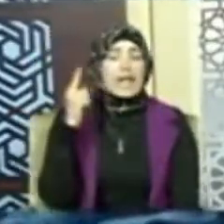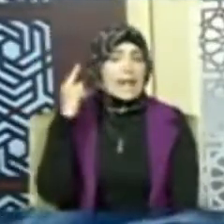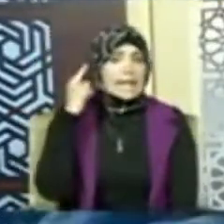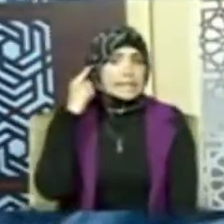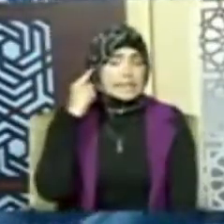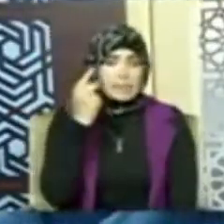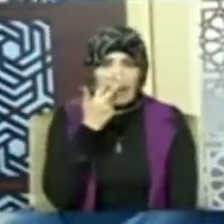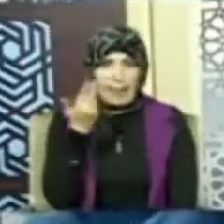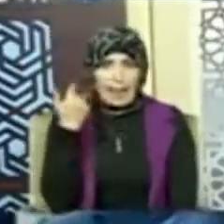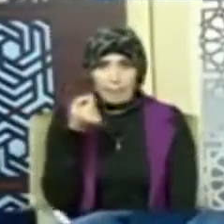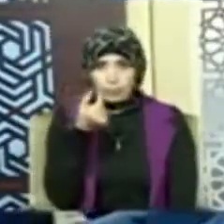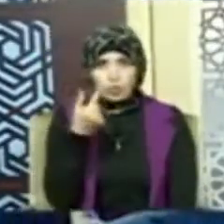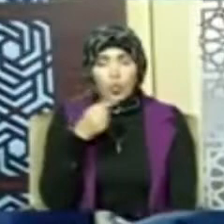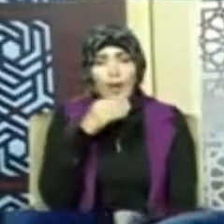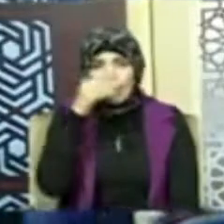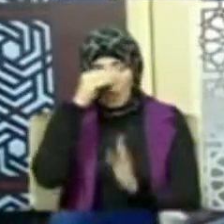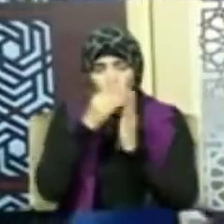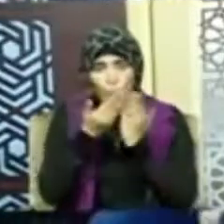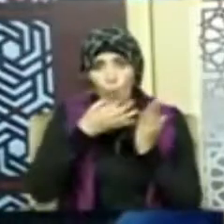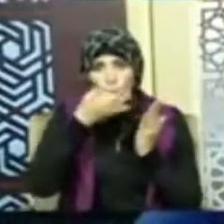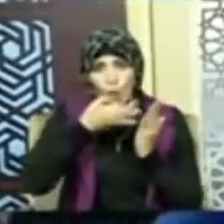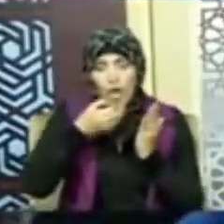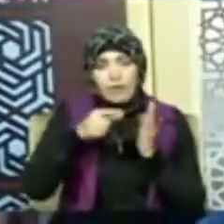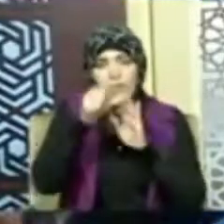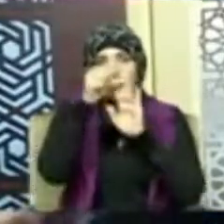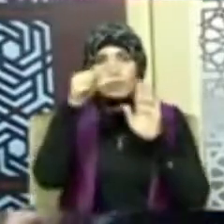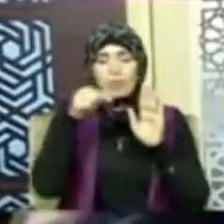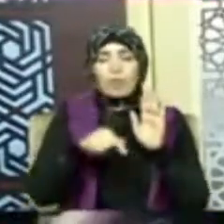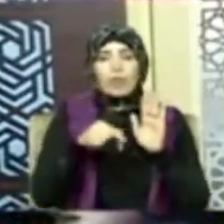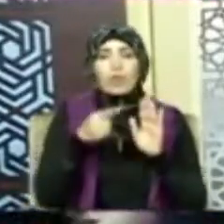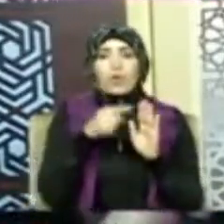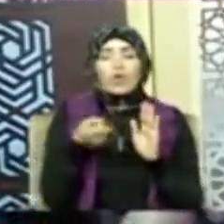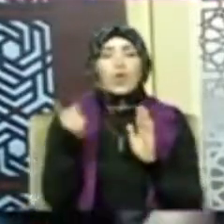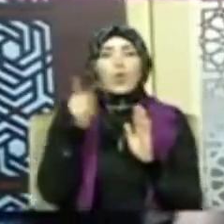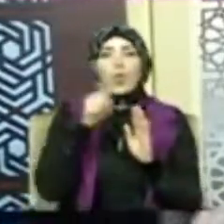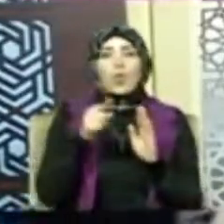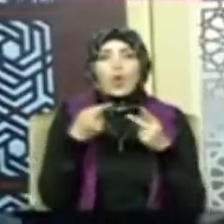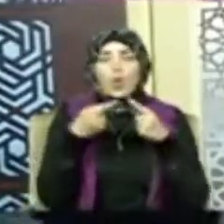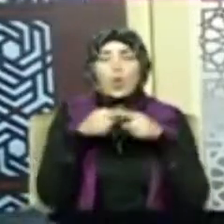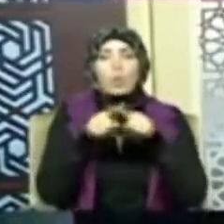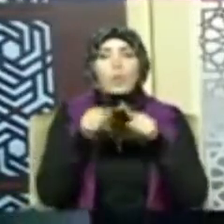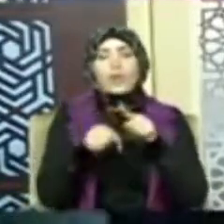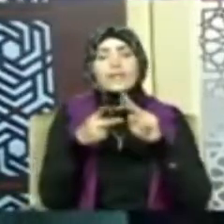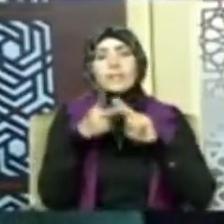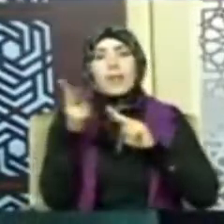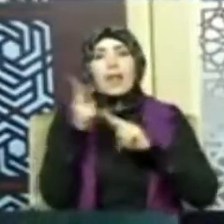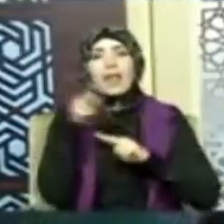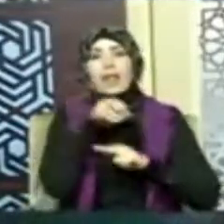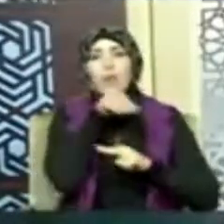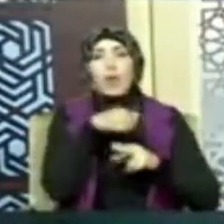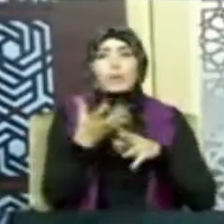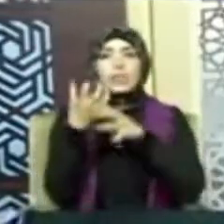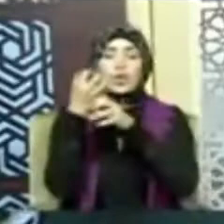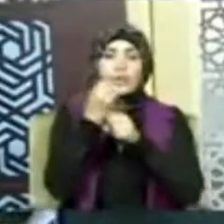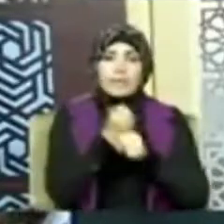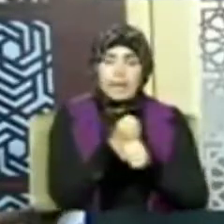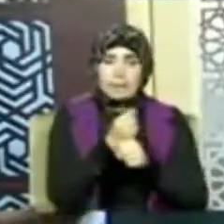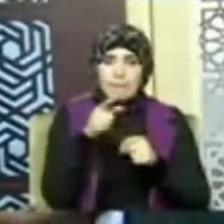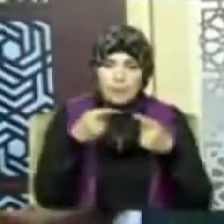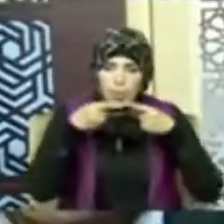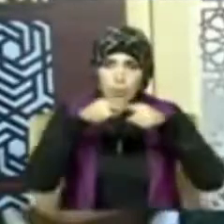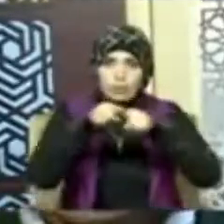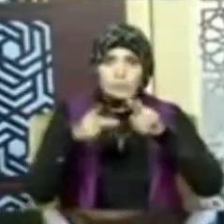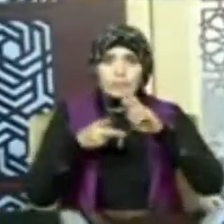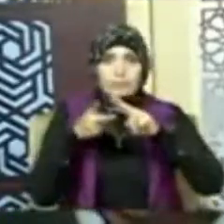الكريم والتي تتردد في كل مناسبات الهجرة لم تنزل مرتبطة بيوم